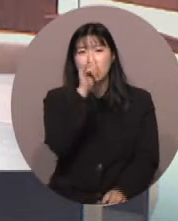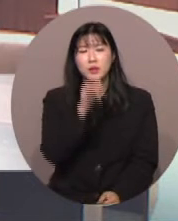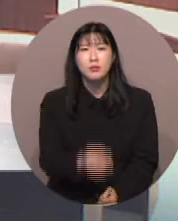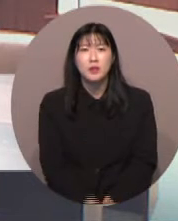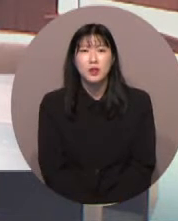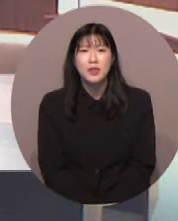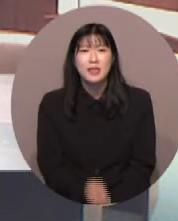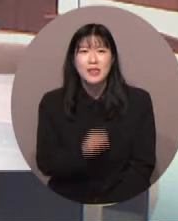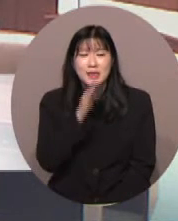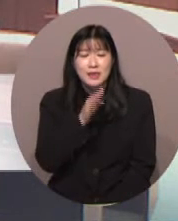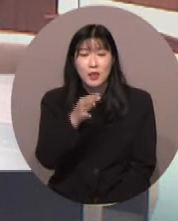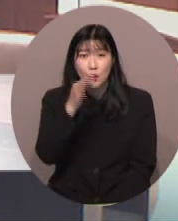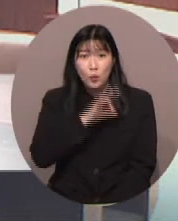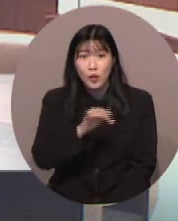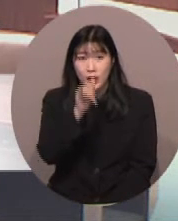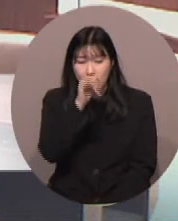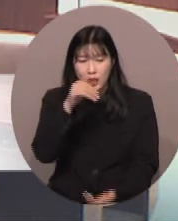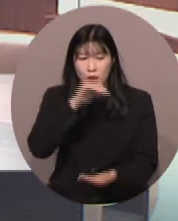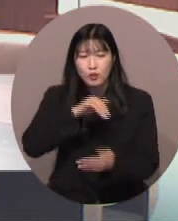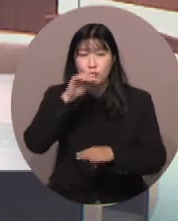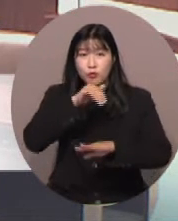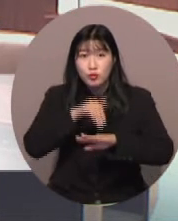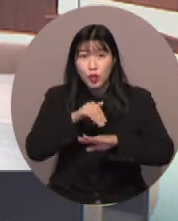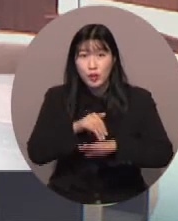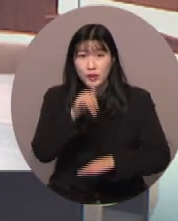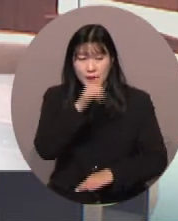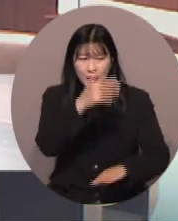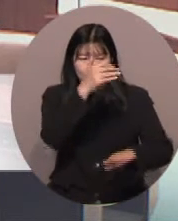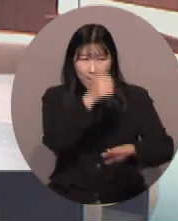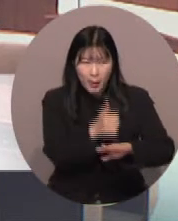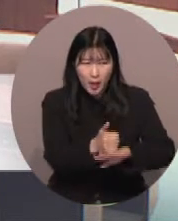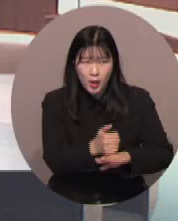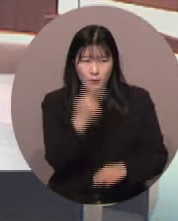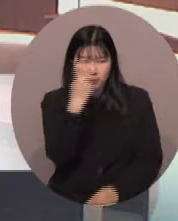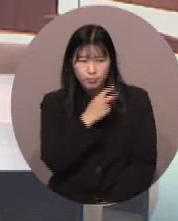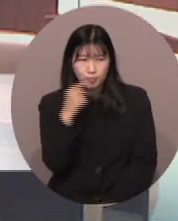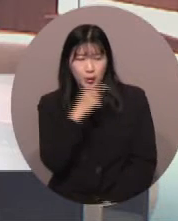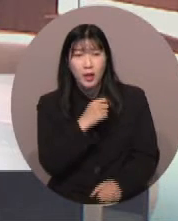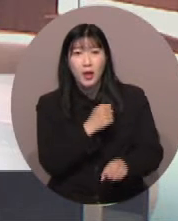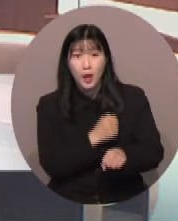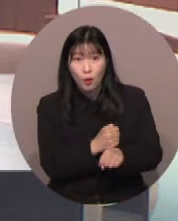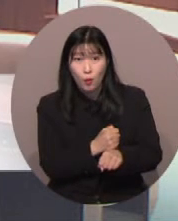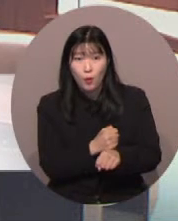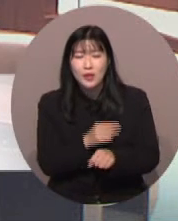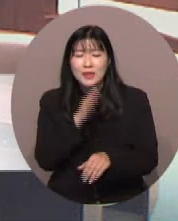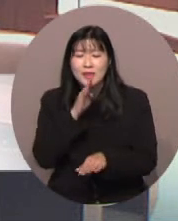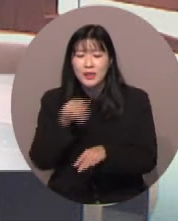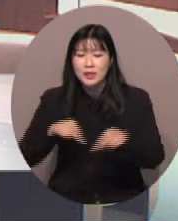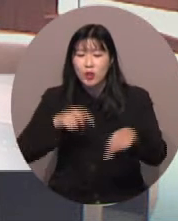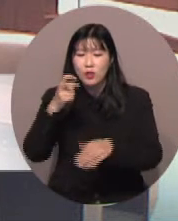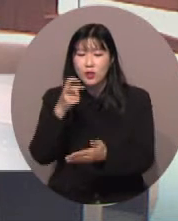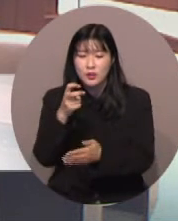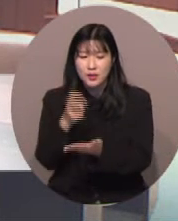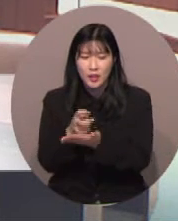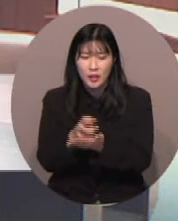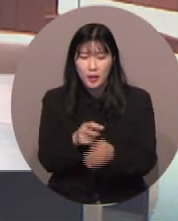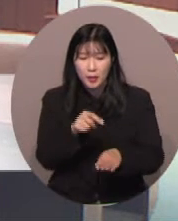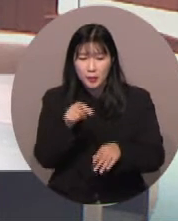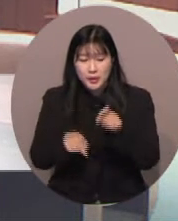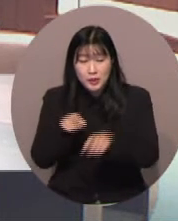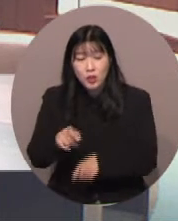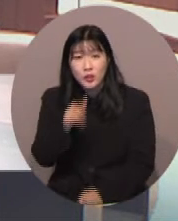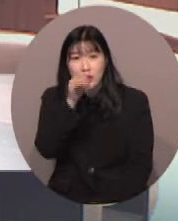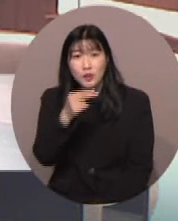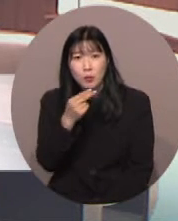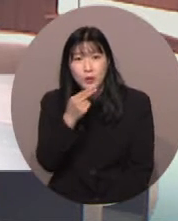있는 출장 혹은 연수가 될 수 있도록 사후 검증을 강화하고 실제 정책에 어떻게 반영이 되는지